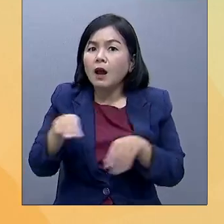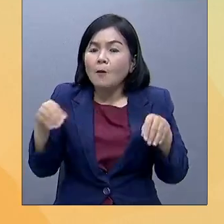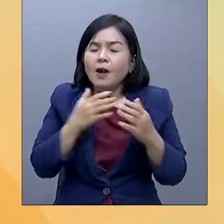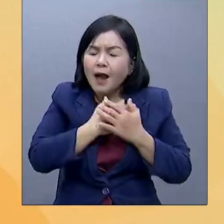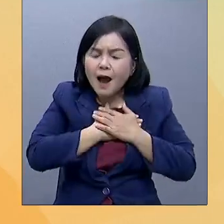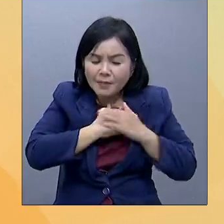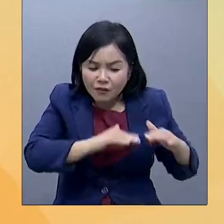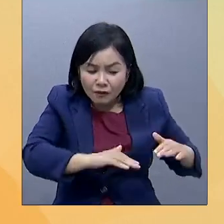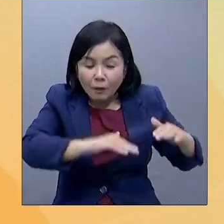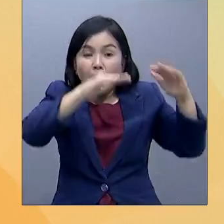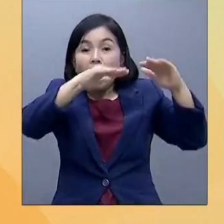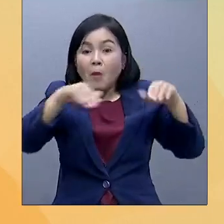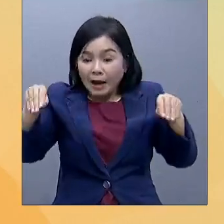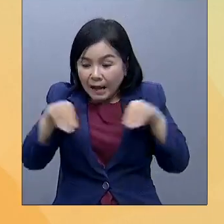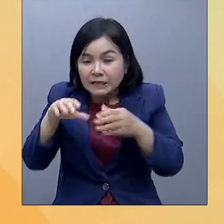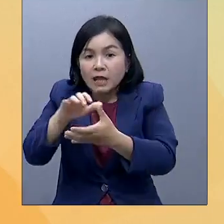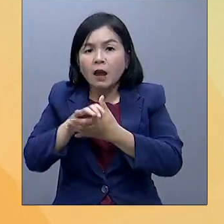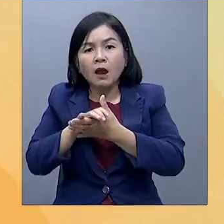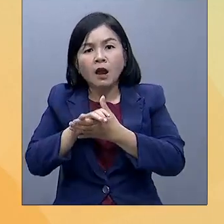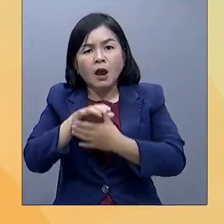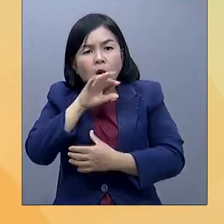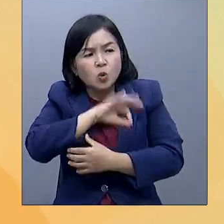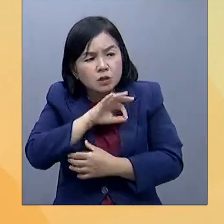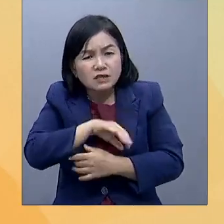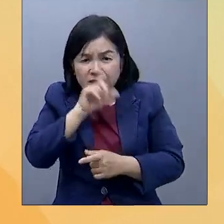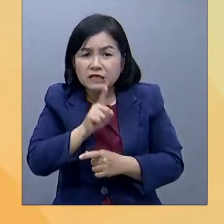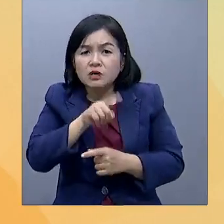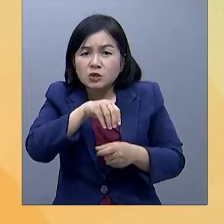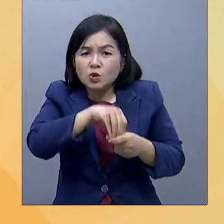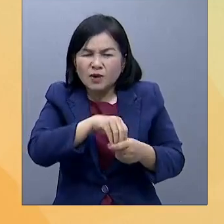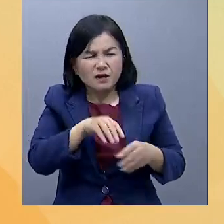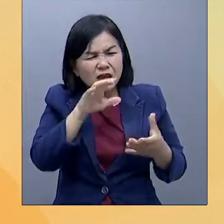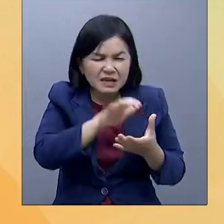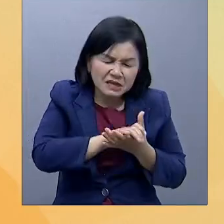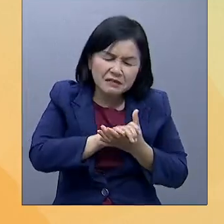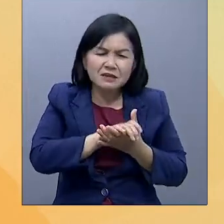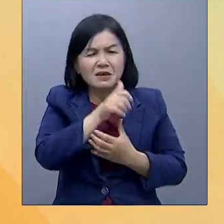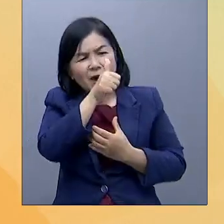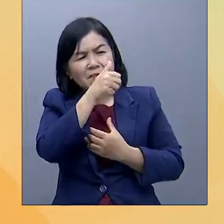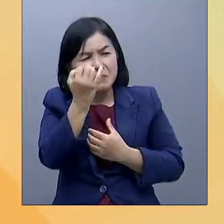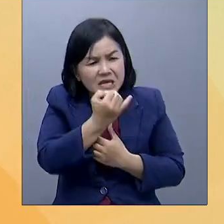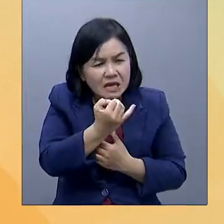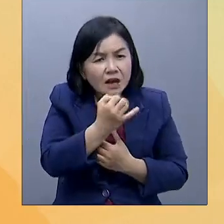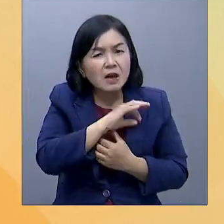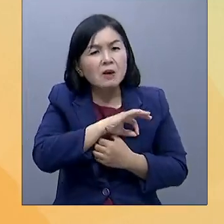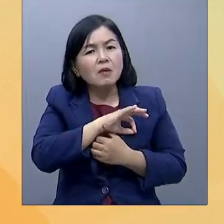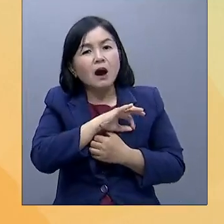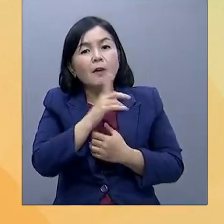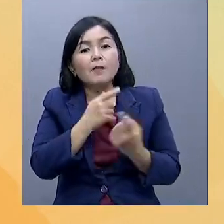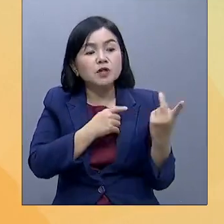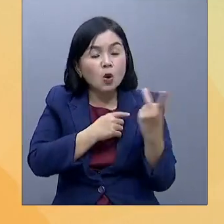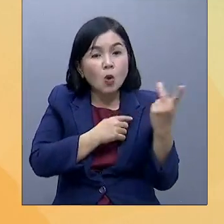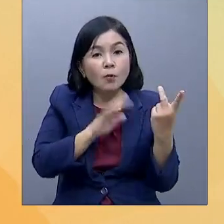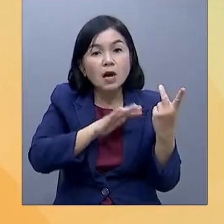าพอถึงจุดที่ต้องแต่งงาน อ ่ะเขาก็ทั้งได้อยู่กันมานานแล้วอ่ะแต่ก็แต่งดีไหมอะไรยังไง แต่ไม่ใช่แค่เรื่องของเขา2คน